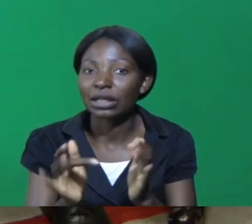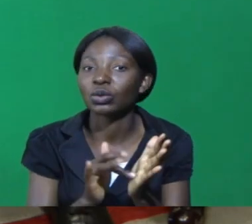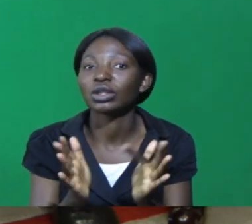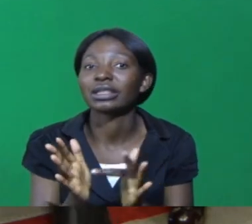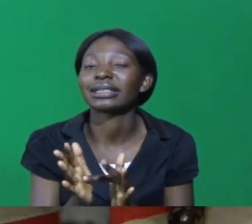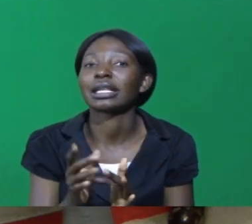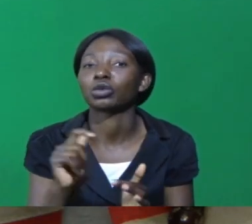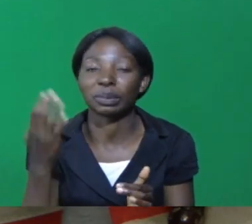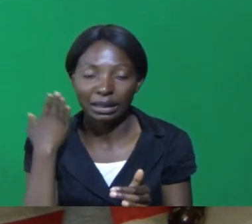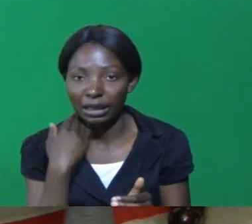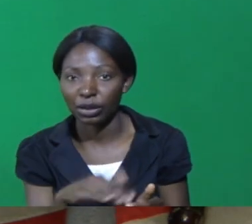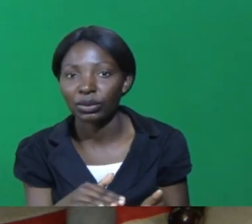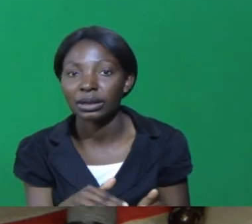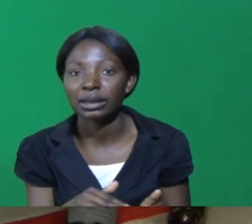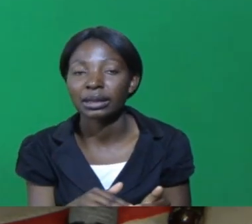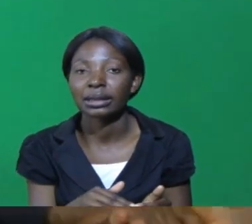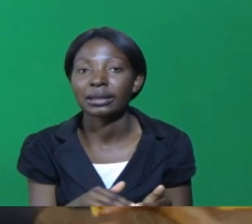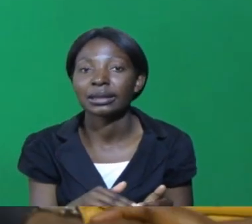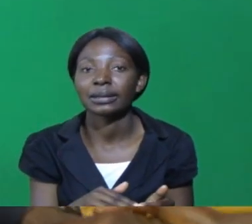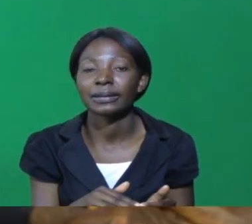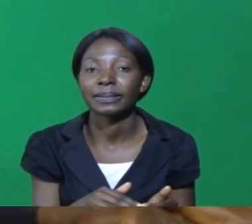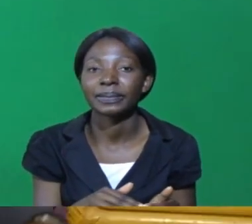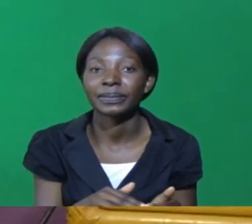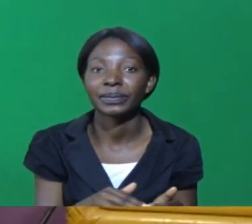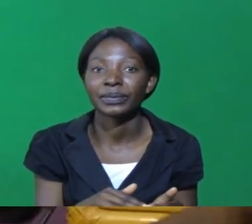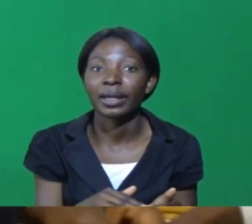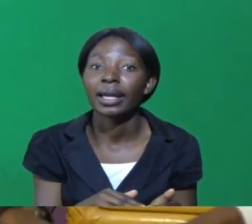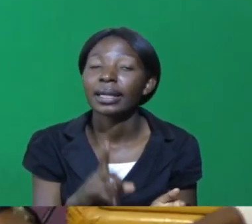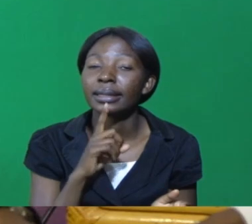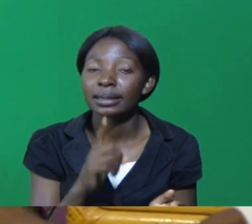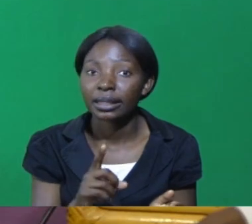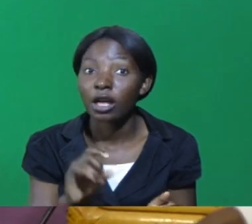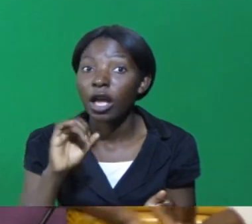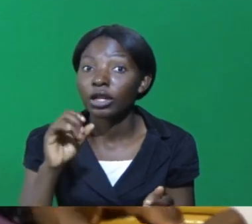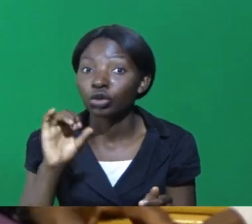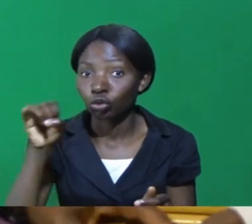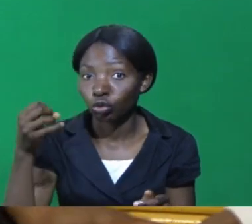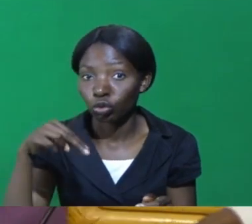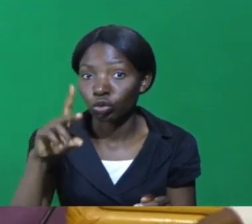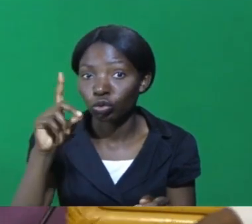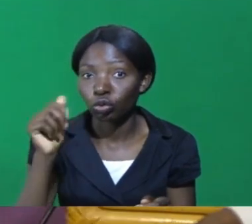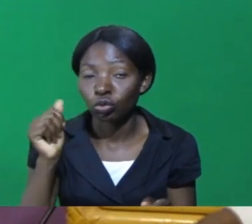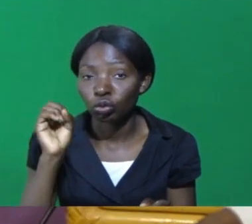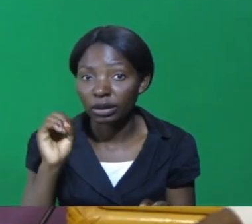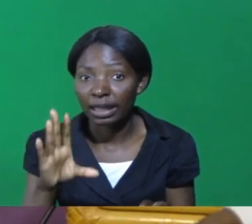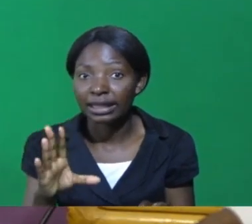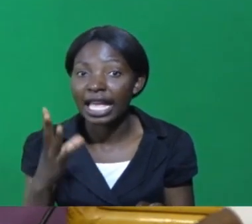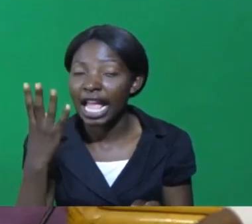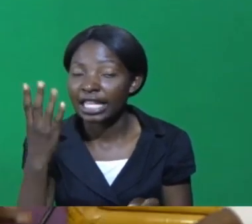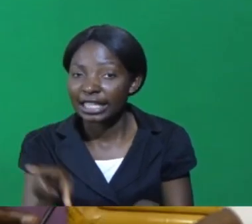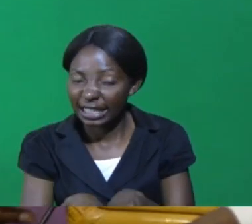muri kumhanya mfundisi, muri kumhanya. Munondikanganisira vateereri. Ndangoti bedzi pana Judas ka panoshandiswa futi